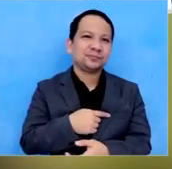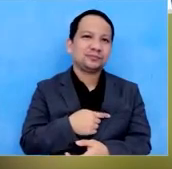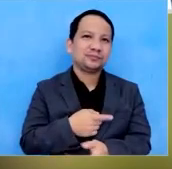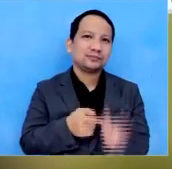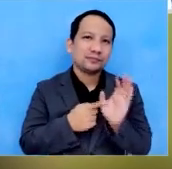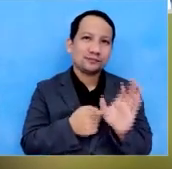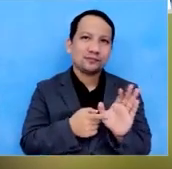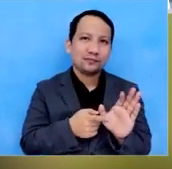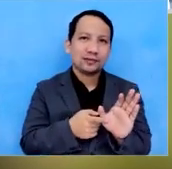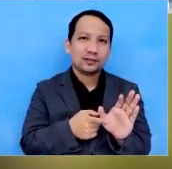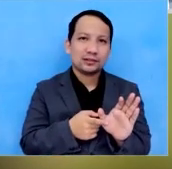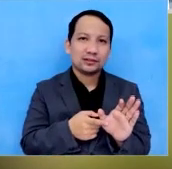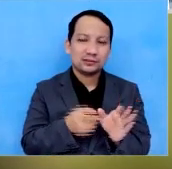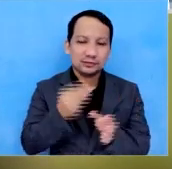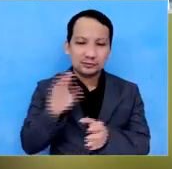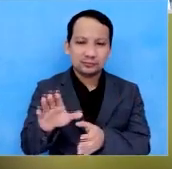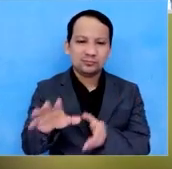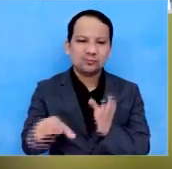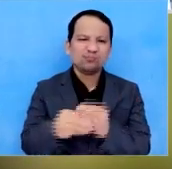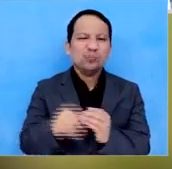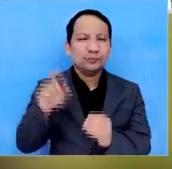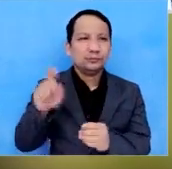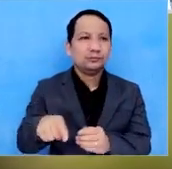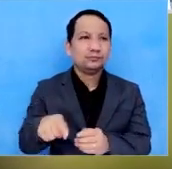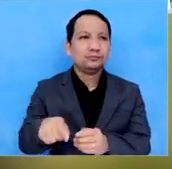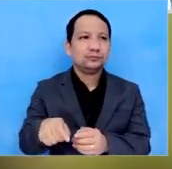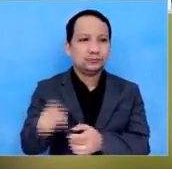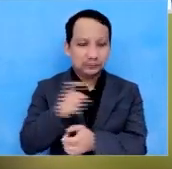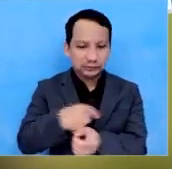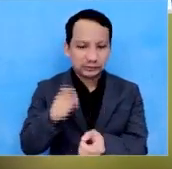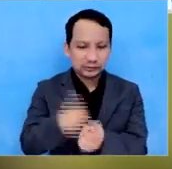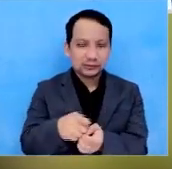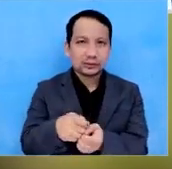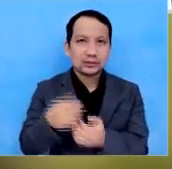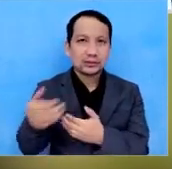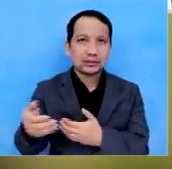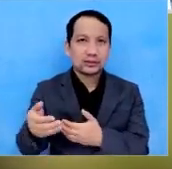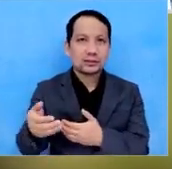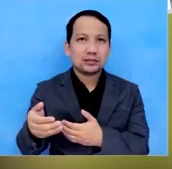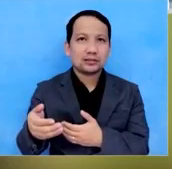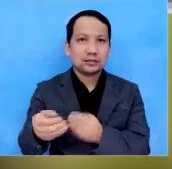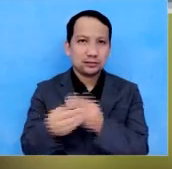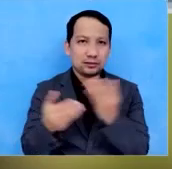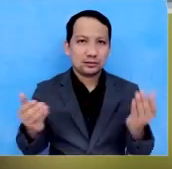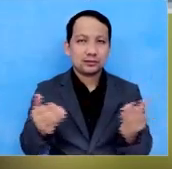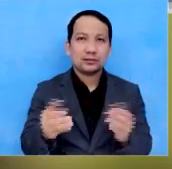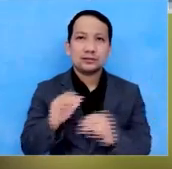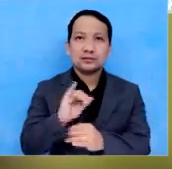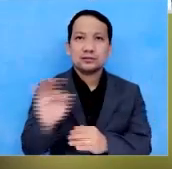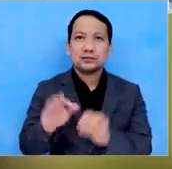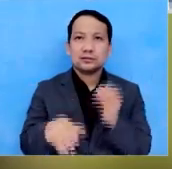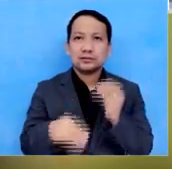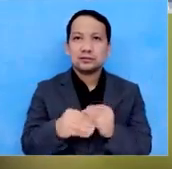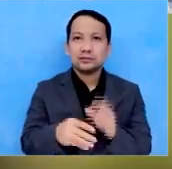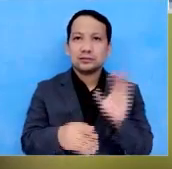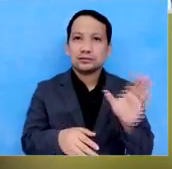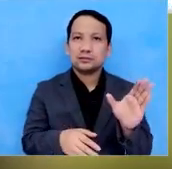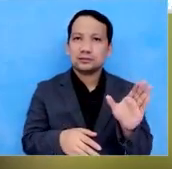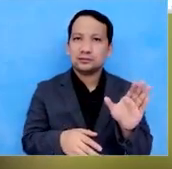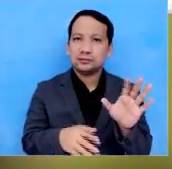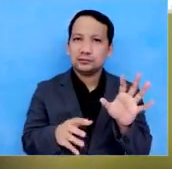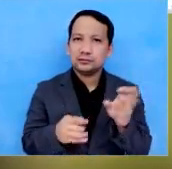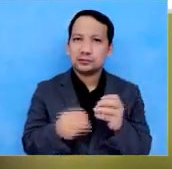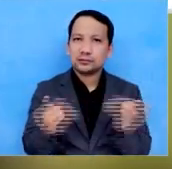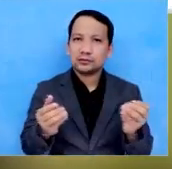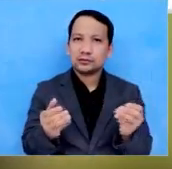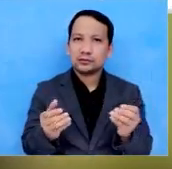yung lines na dapat timing talaga. And sila din parang if sa kanila medyo cringy or parang medyo off